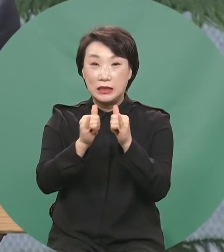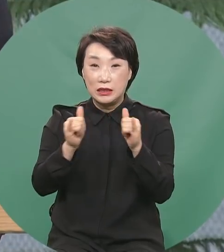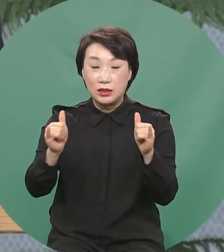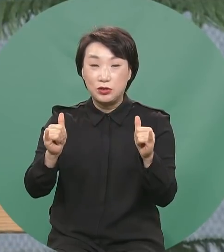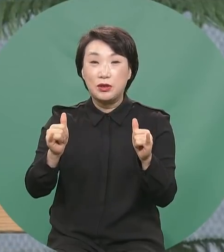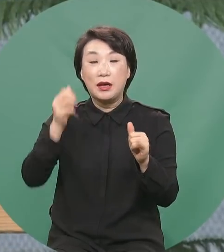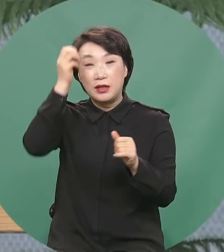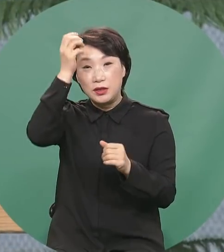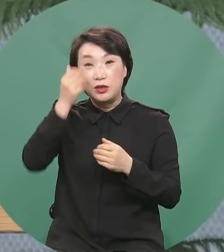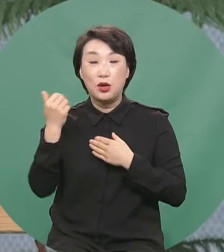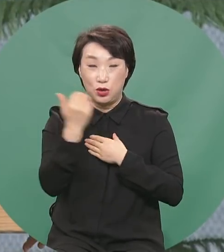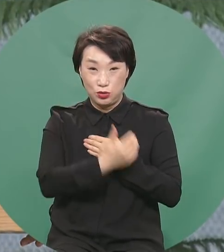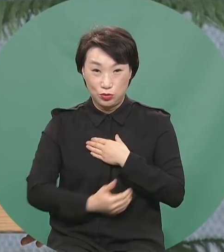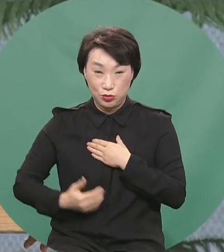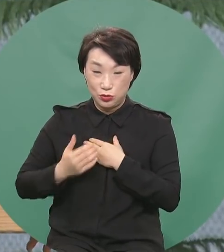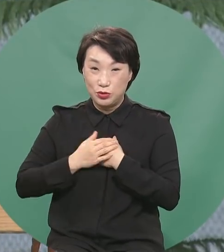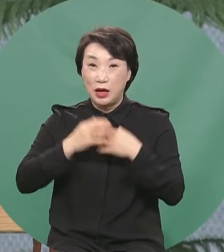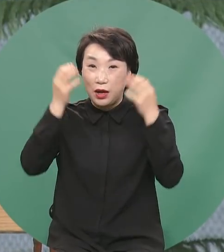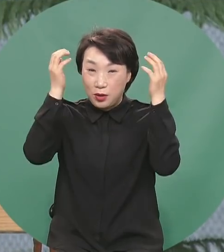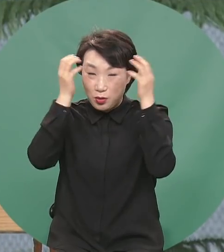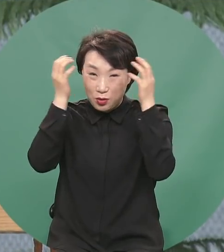인류의 영육의 고통을